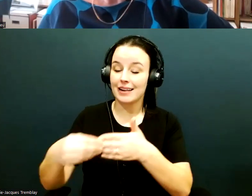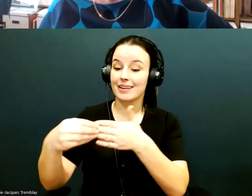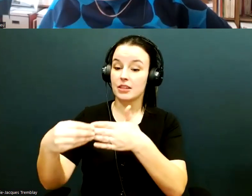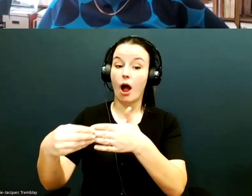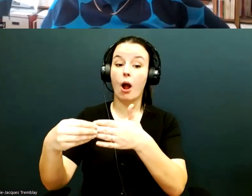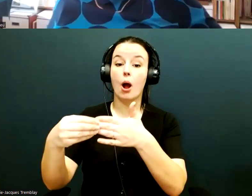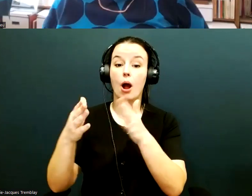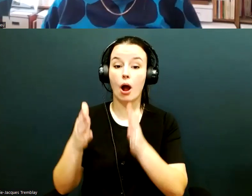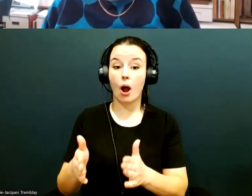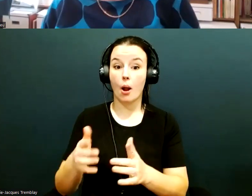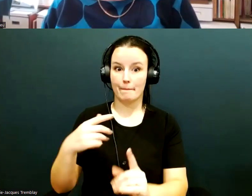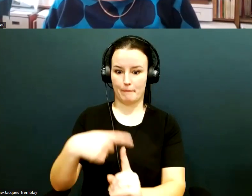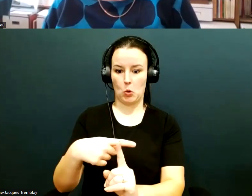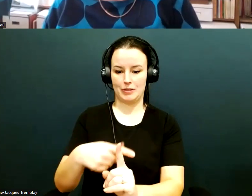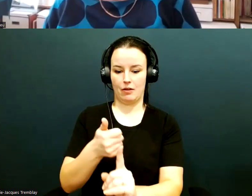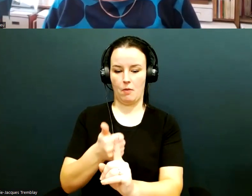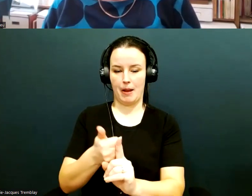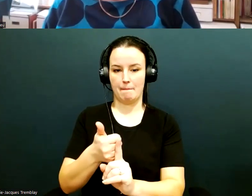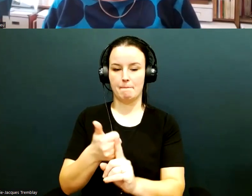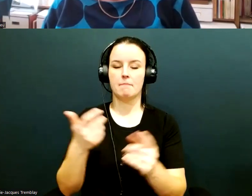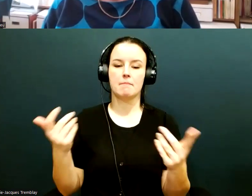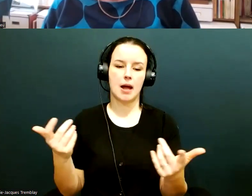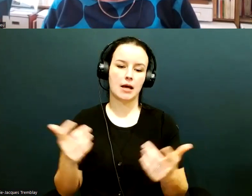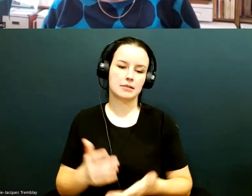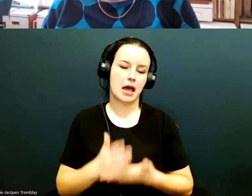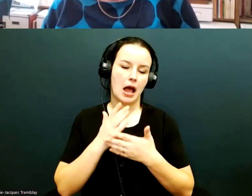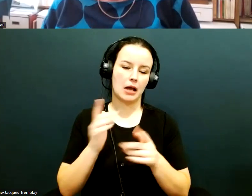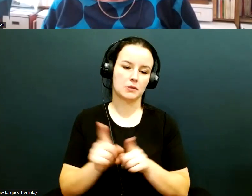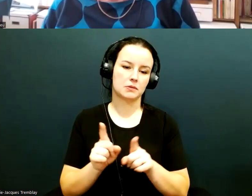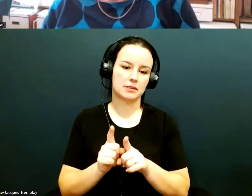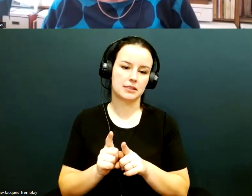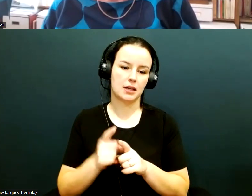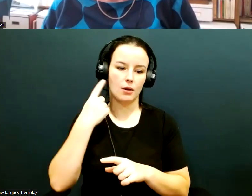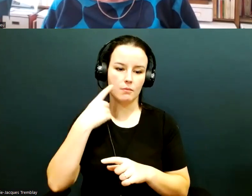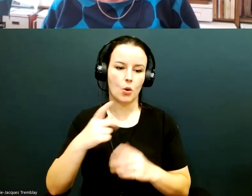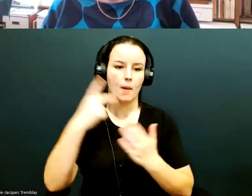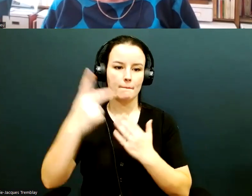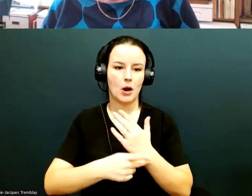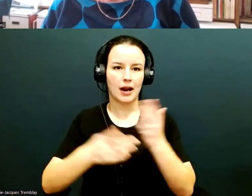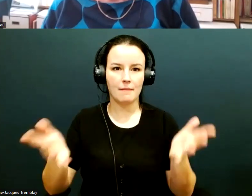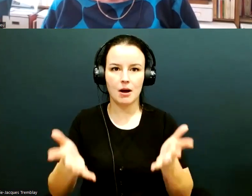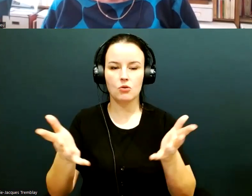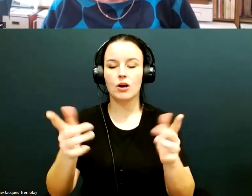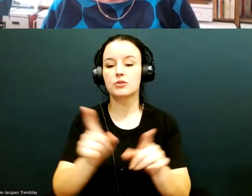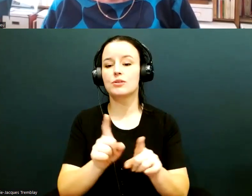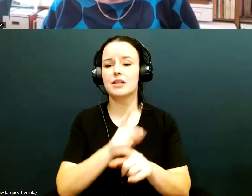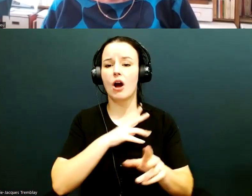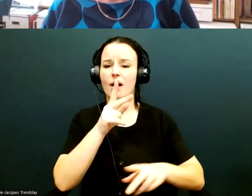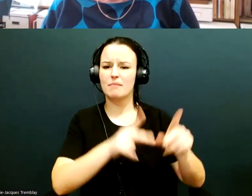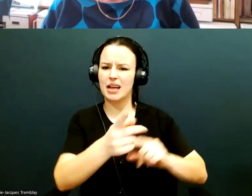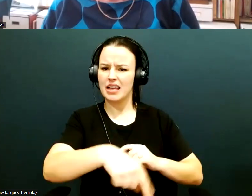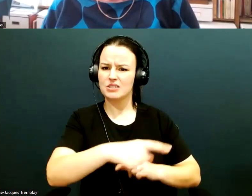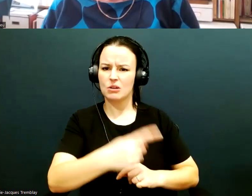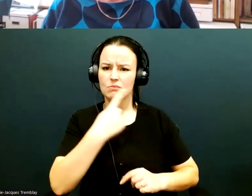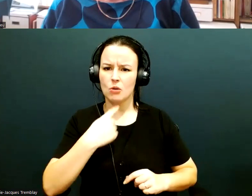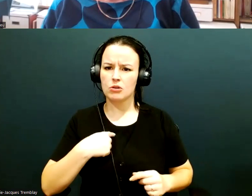les résidents même, ça a été très aidant aussi à faire vivre le programme. Des gens nous ont dit aussi, ben moi,